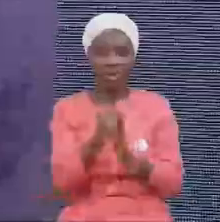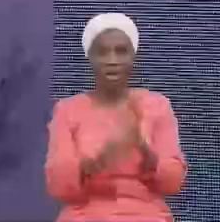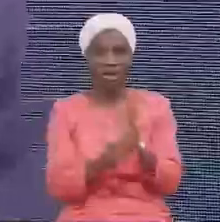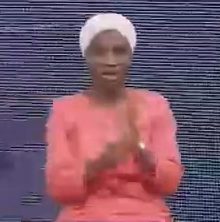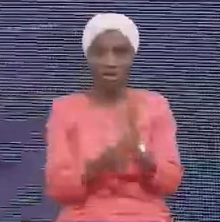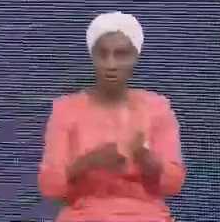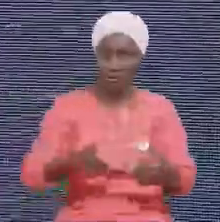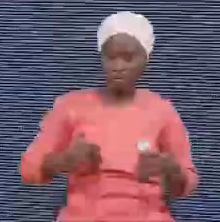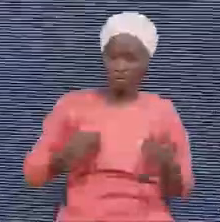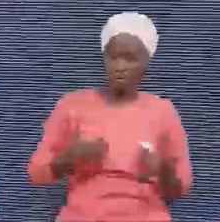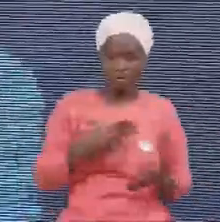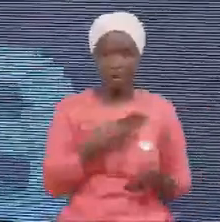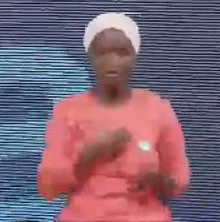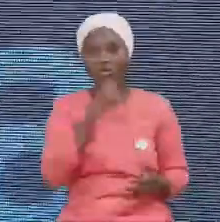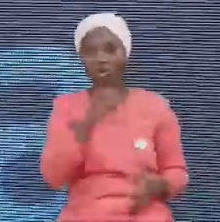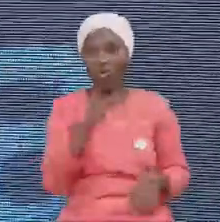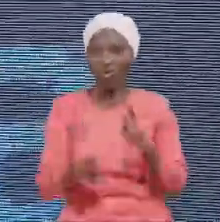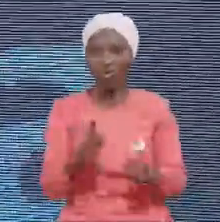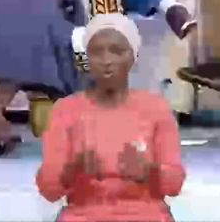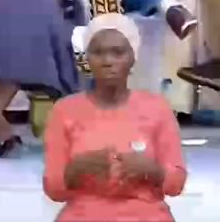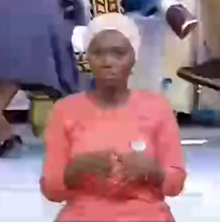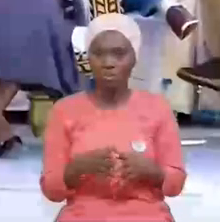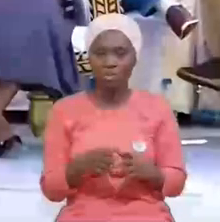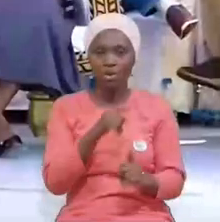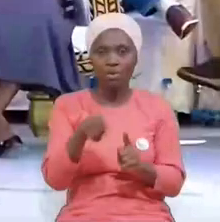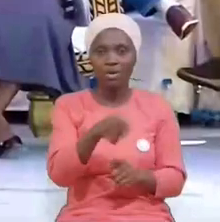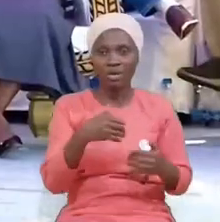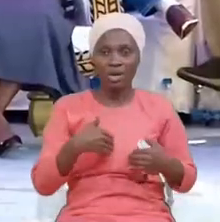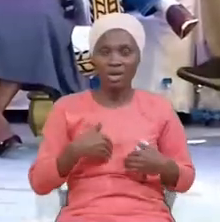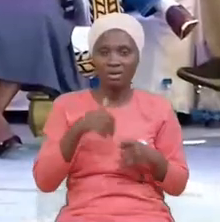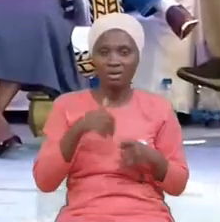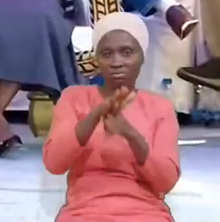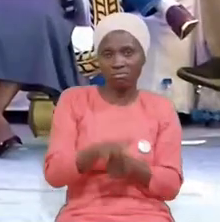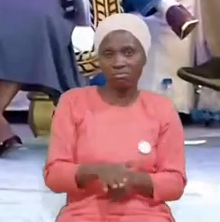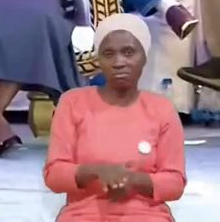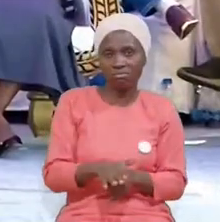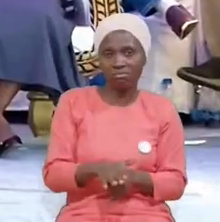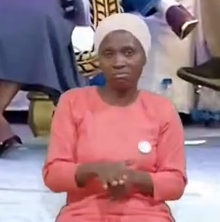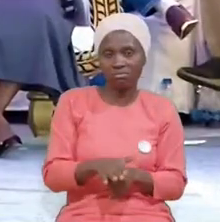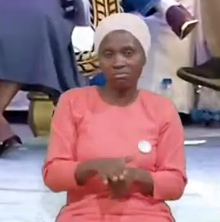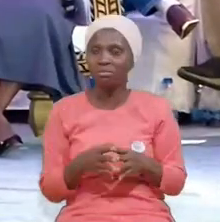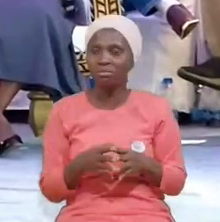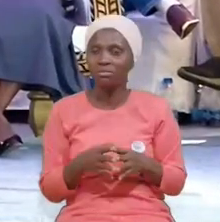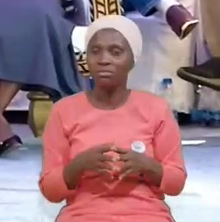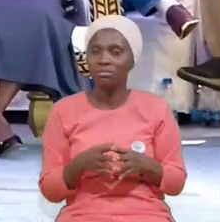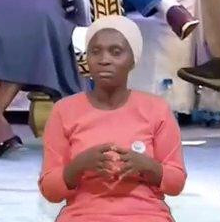jeunes, la raison pour laquelle ils ont la dépression, la détresse,